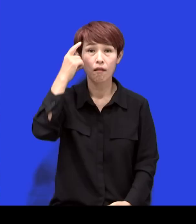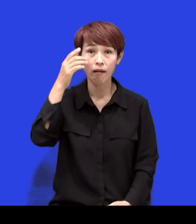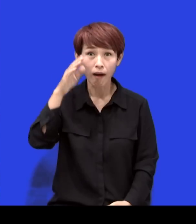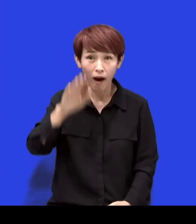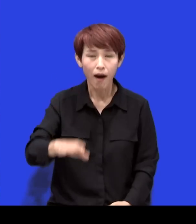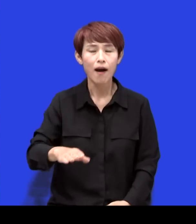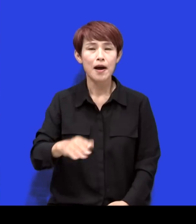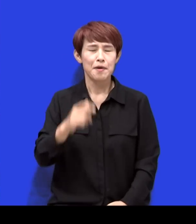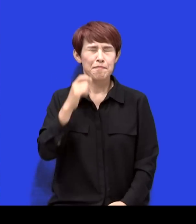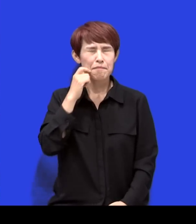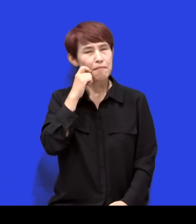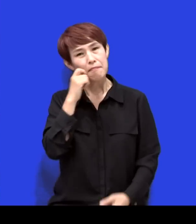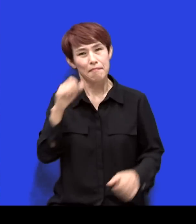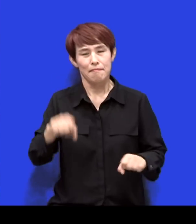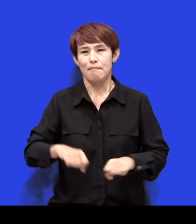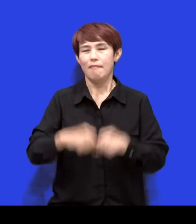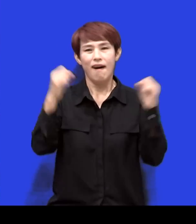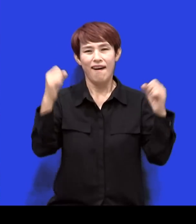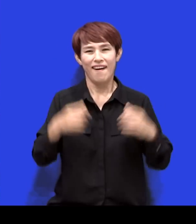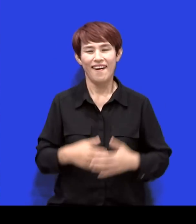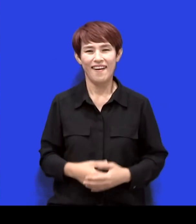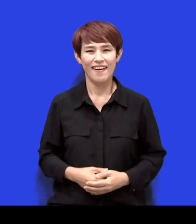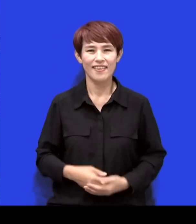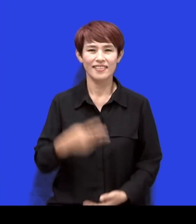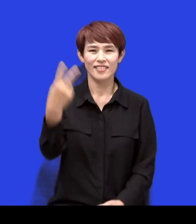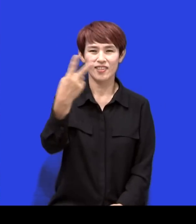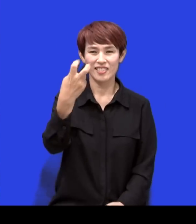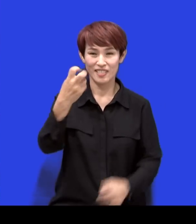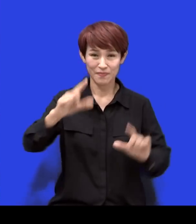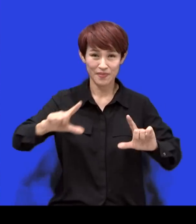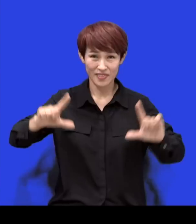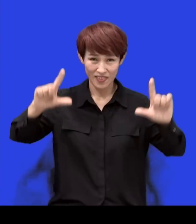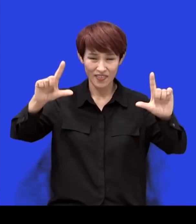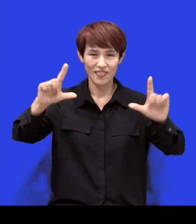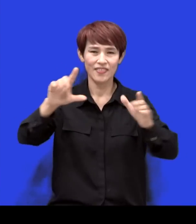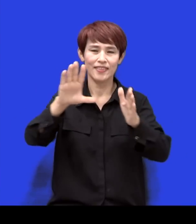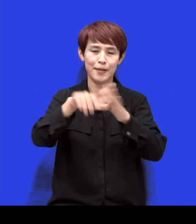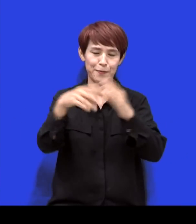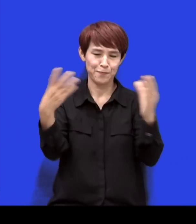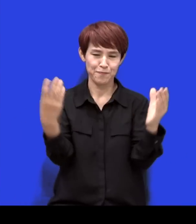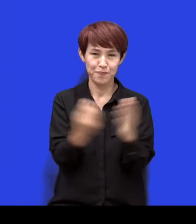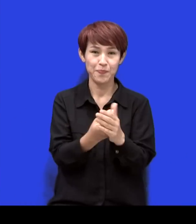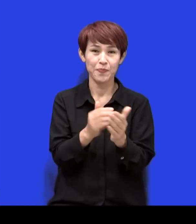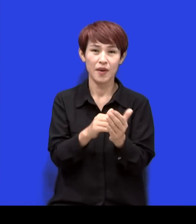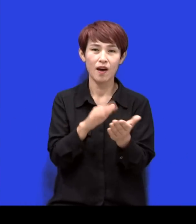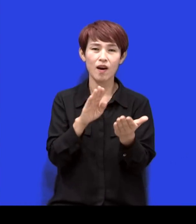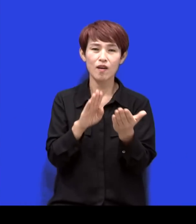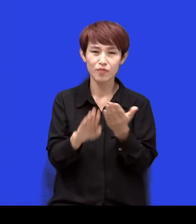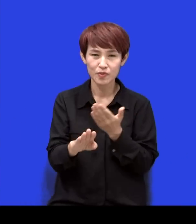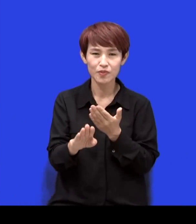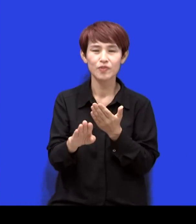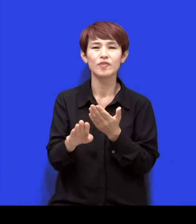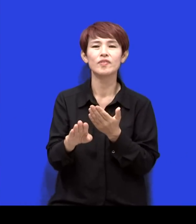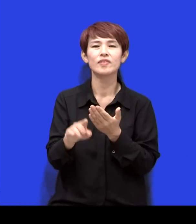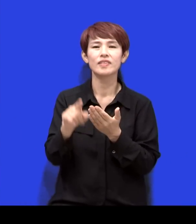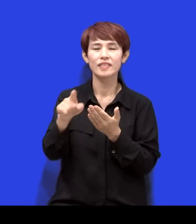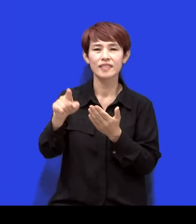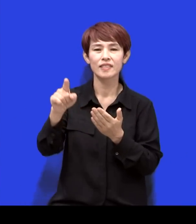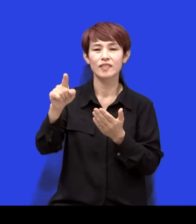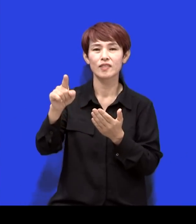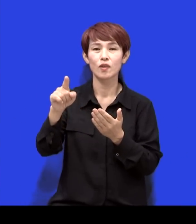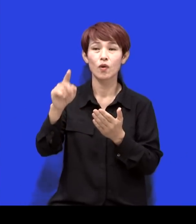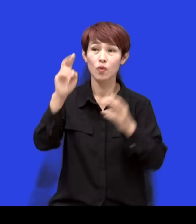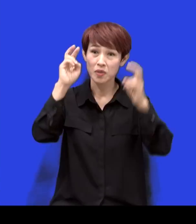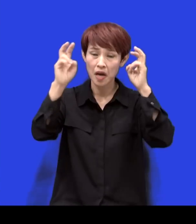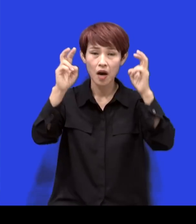줄은 몰랐죠. 그래서 이제 책을 이제 2020년 말에 완성을 하고 예. 다행히 또 망원동 브라더스 냈던 출판사에서 예.